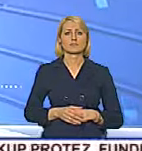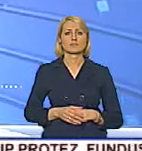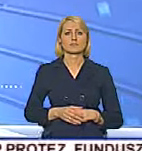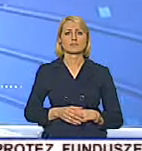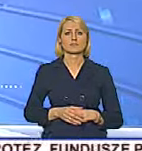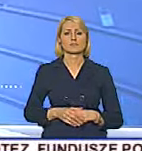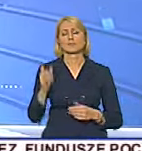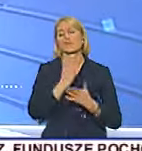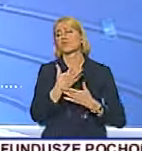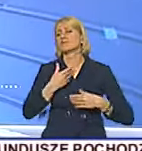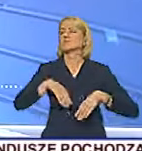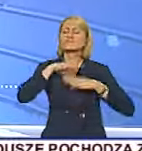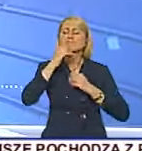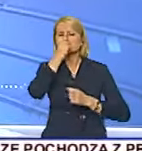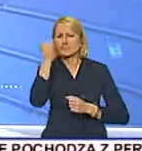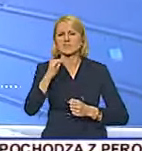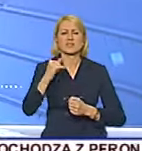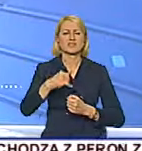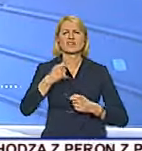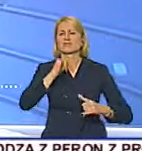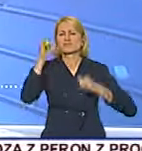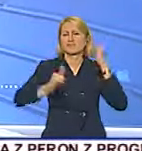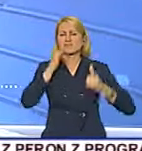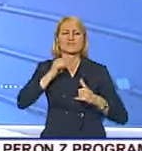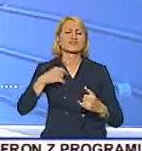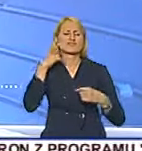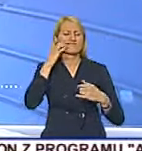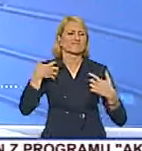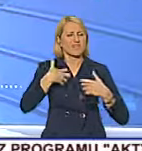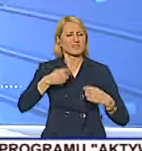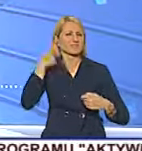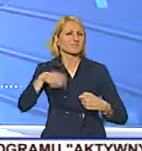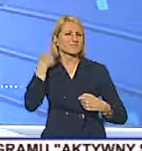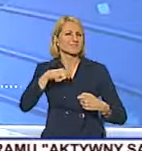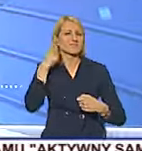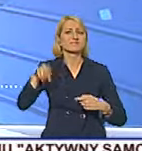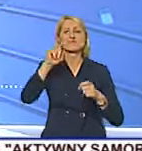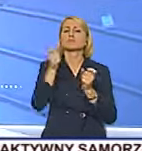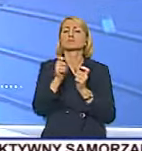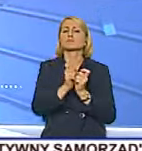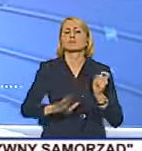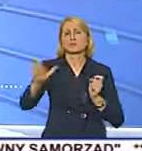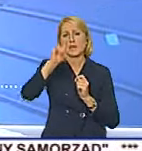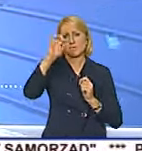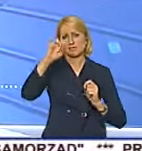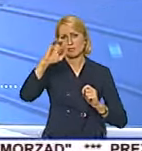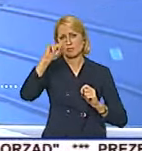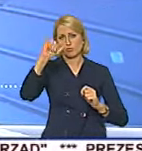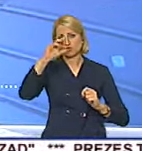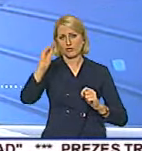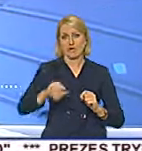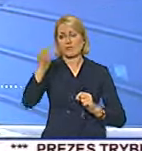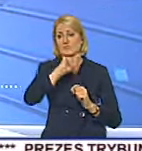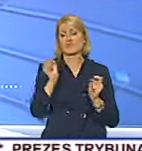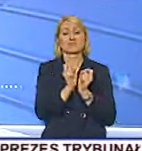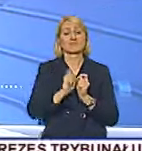Dość smrodu i odgłosów zabijanych zwierząt, mówią mieszkańcy wsi Psurze oraz okolic ubojni Pini Polonia. Ludzie obawiają się, że będzie